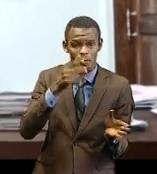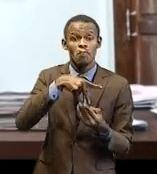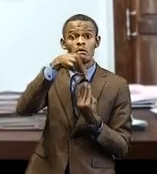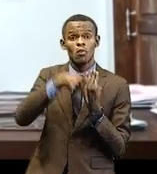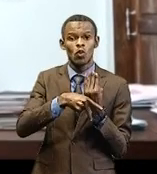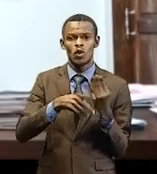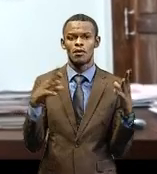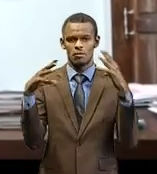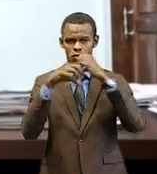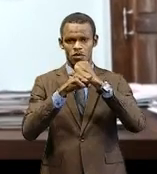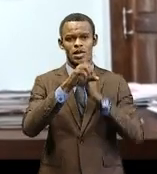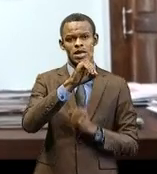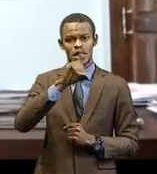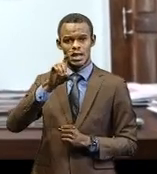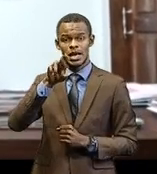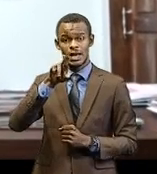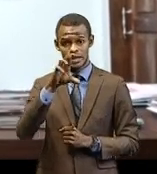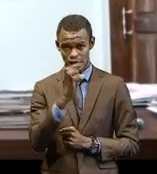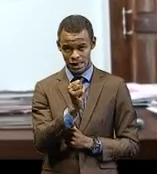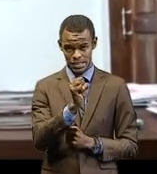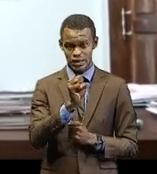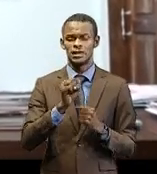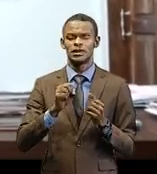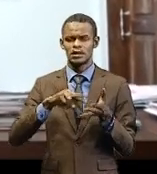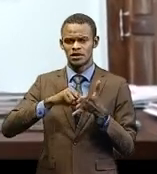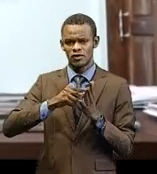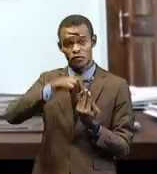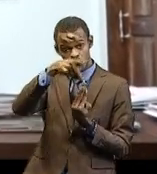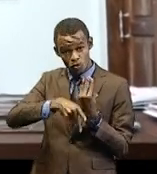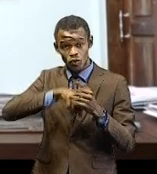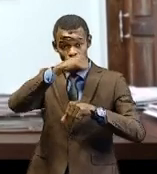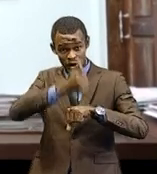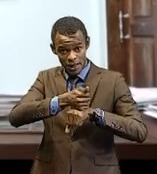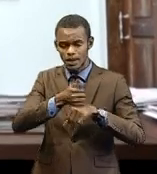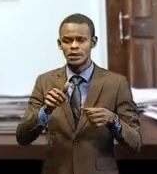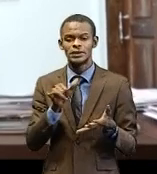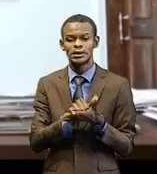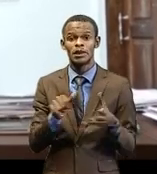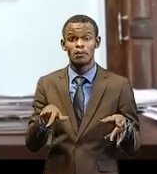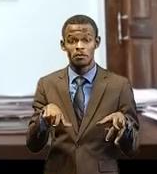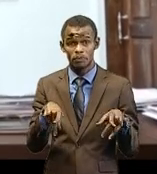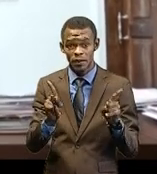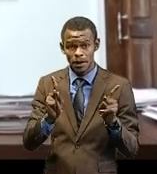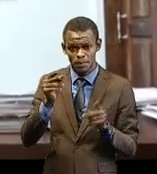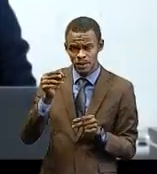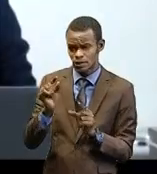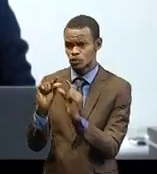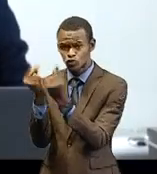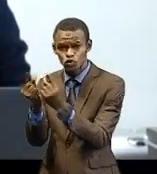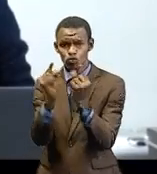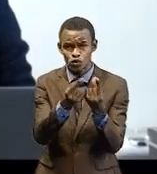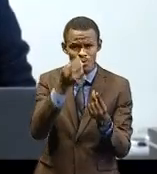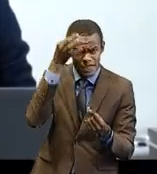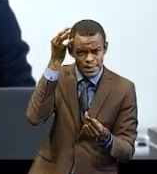PDDRCS. La mise en œuvre de ces programmes va accélérer la prise en charge de plusieurs centaines de